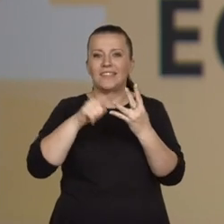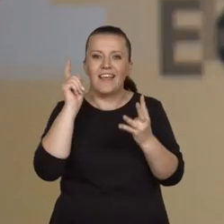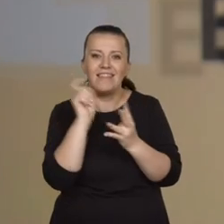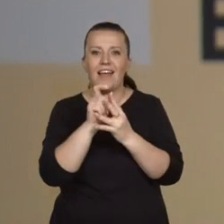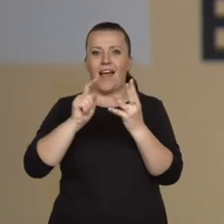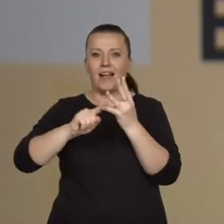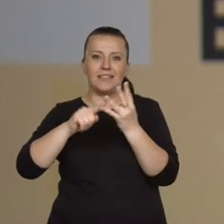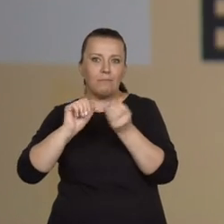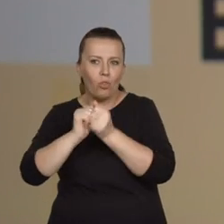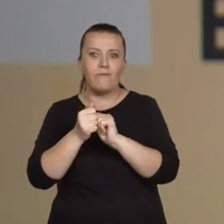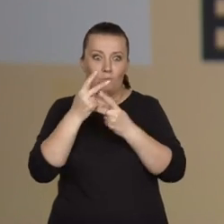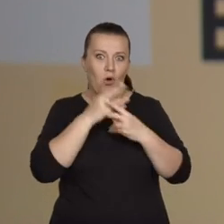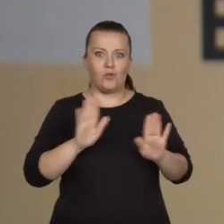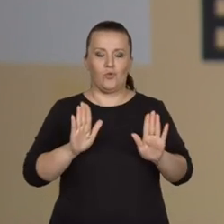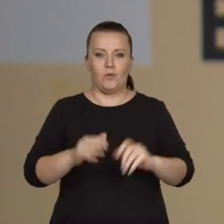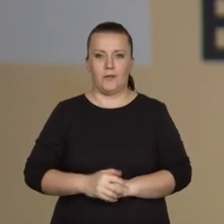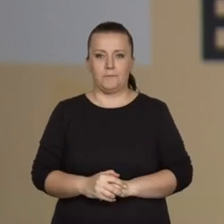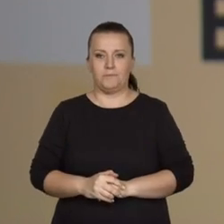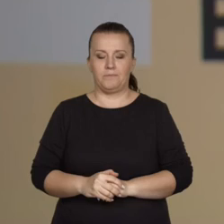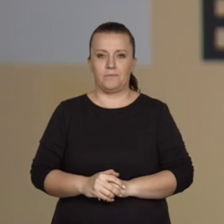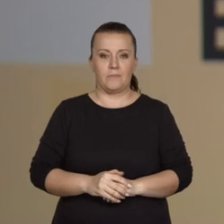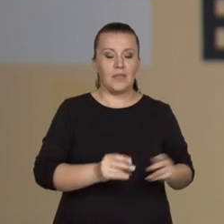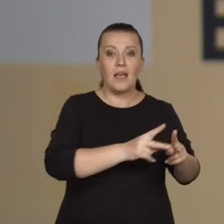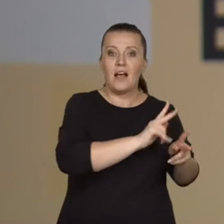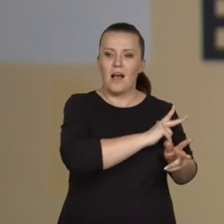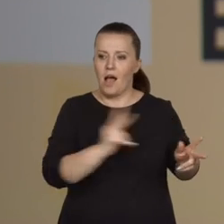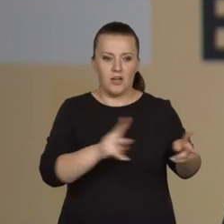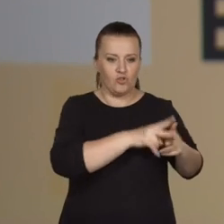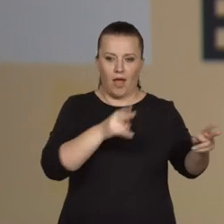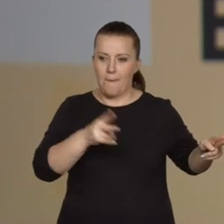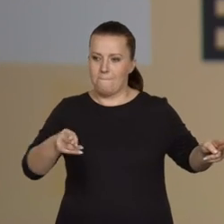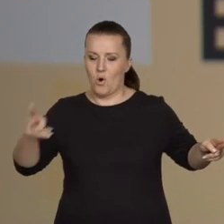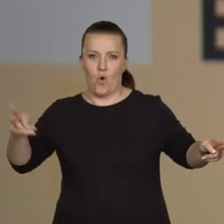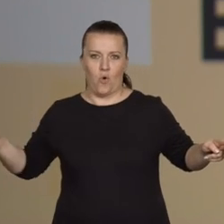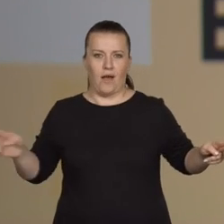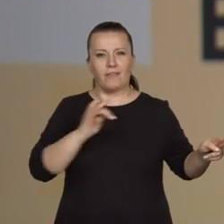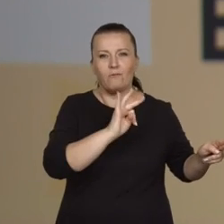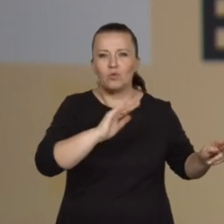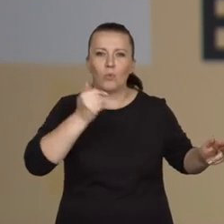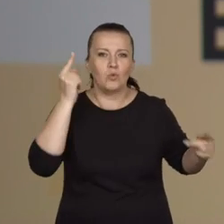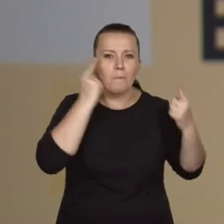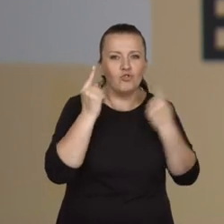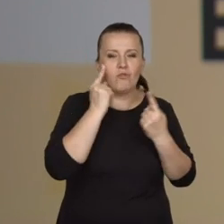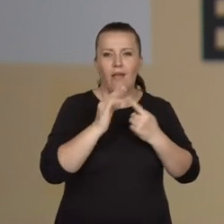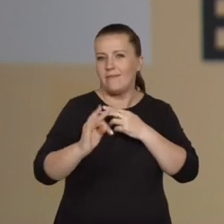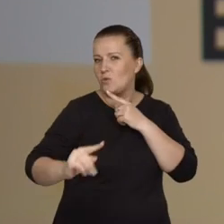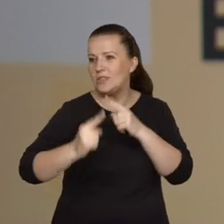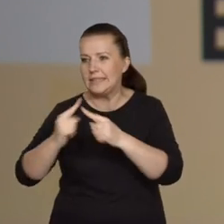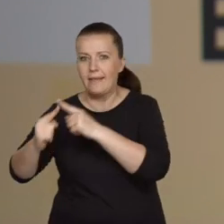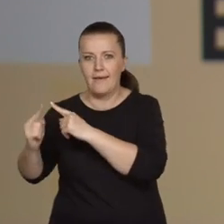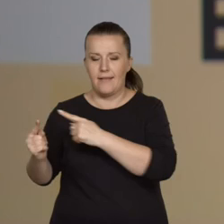modyfikacją. Obraz każdej epoki artystycznej, każdego światopoglądu, każdego stylu powinien być